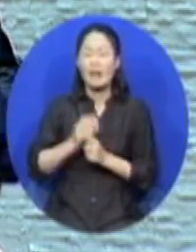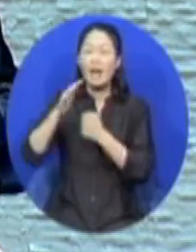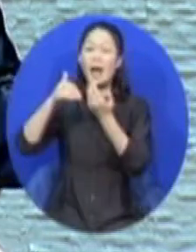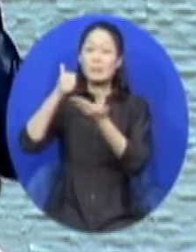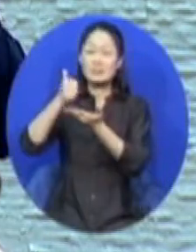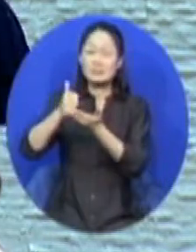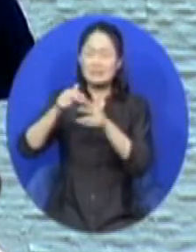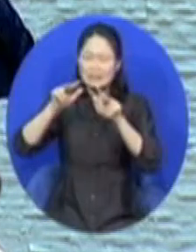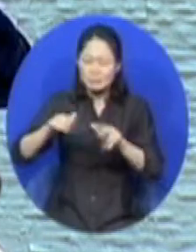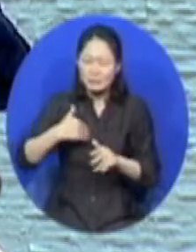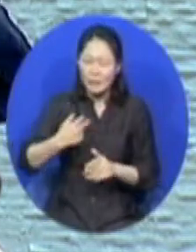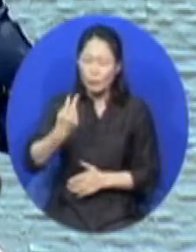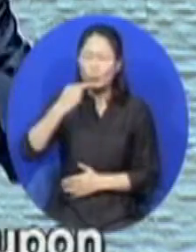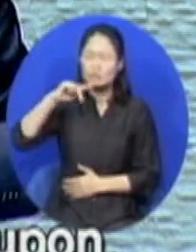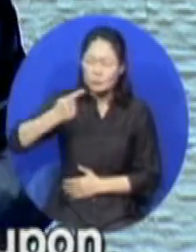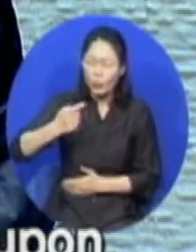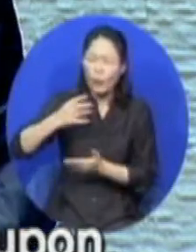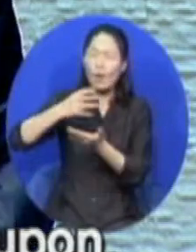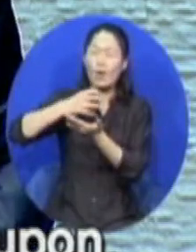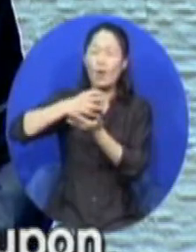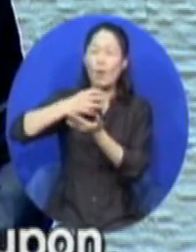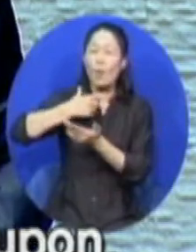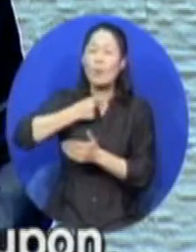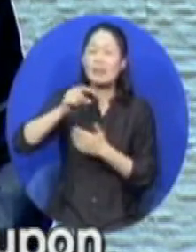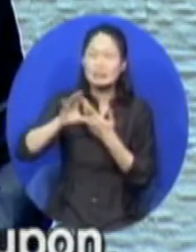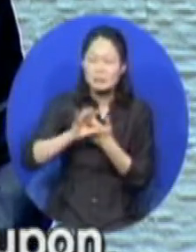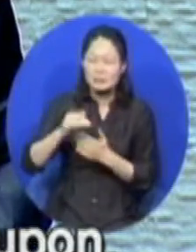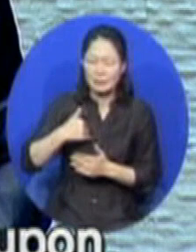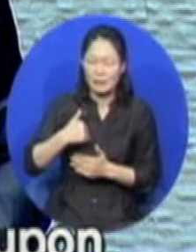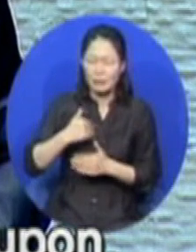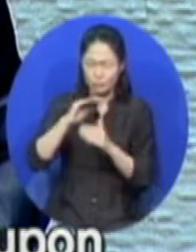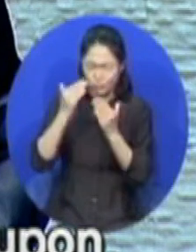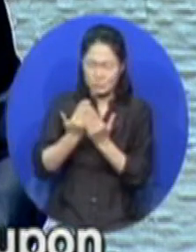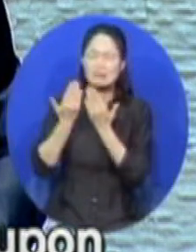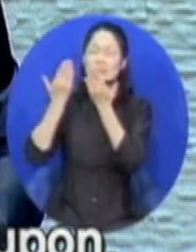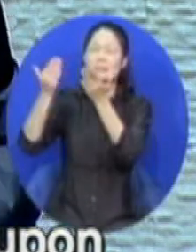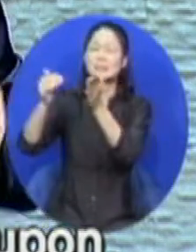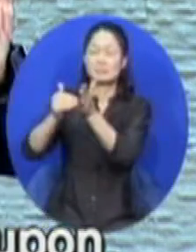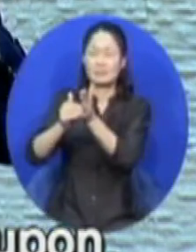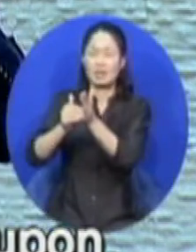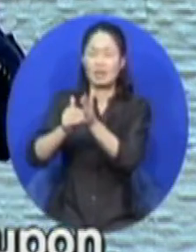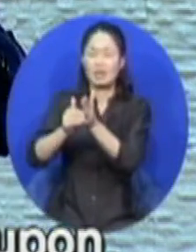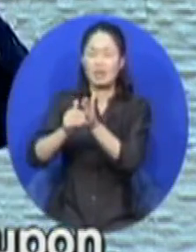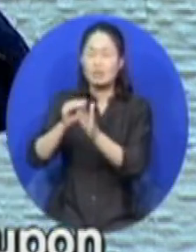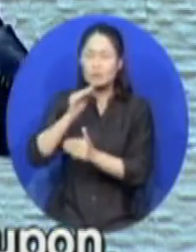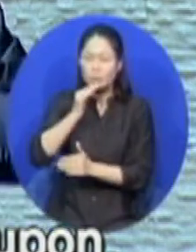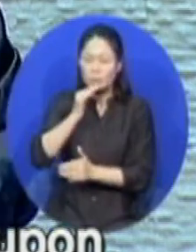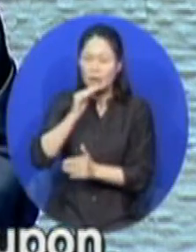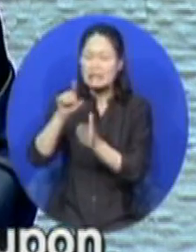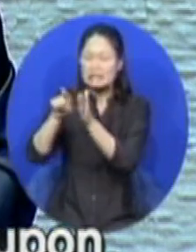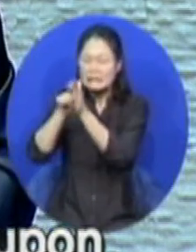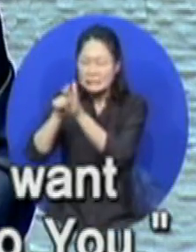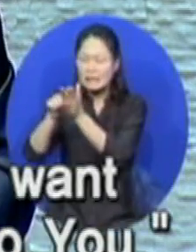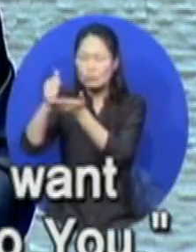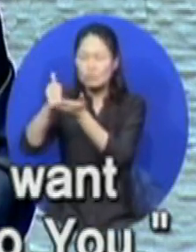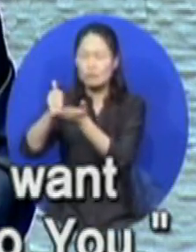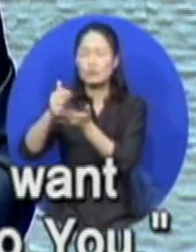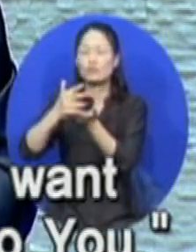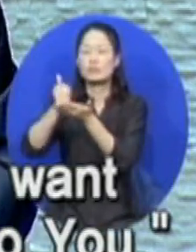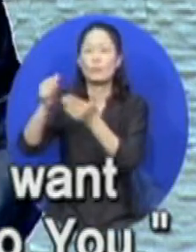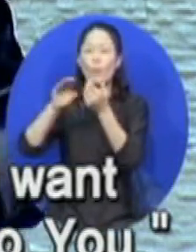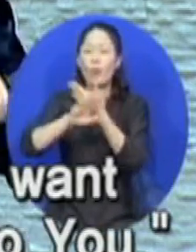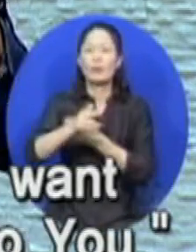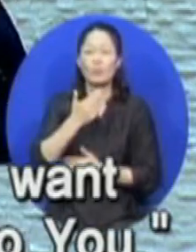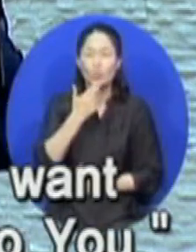하나님께서 지금 내 목숨도 내놓으라고 하면 해 놓겠습니다 제각 의지할 분은 주님 밖에 없고